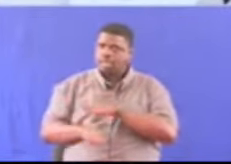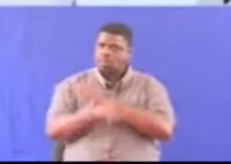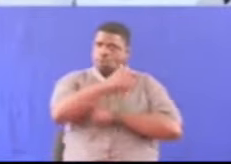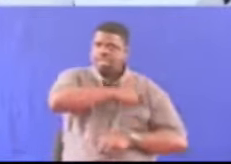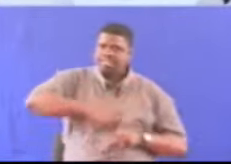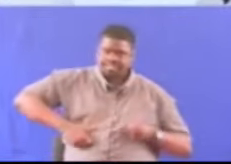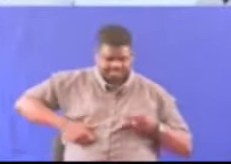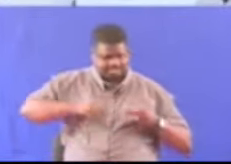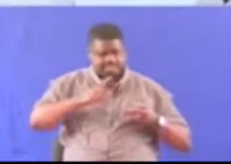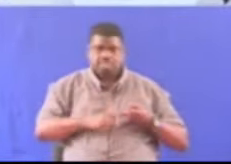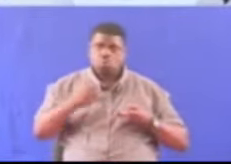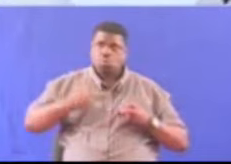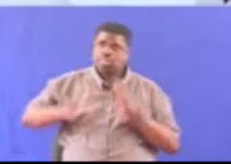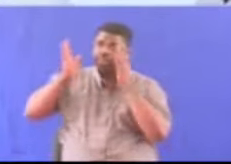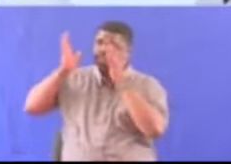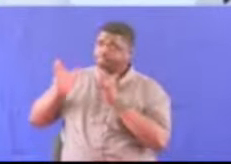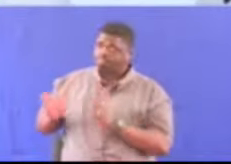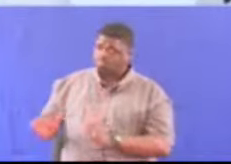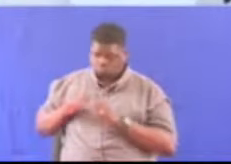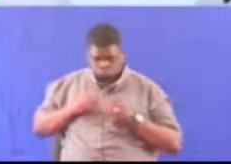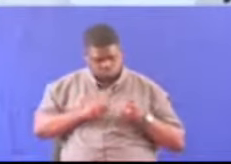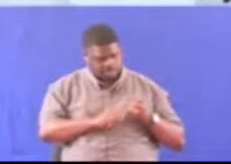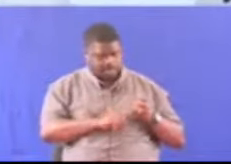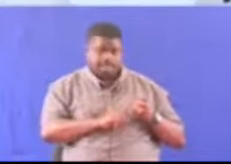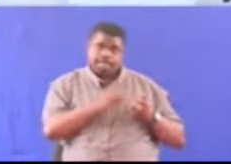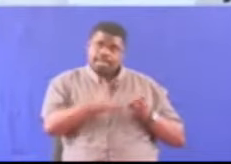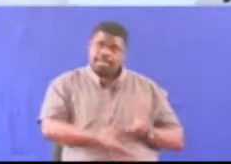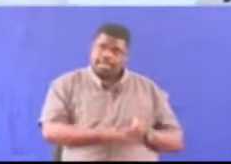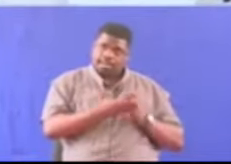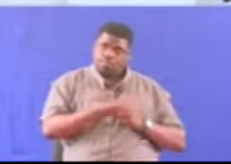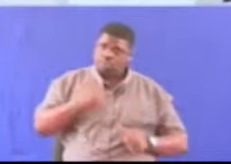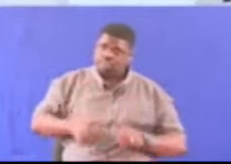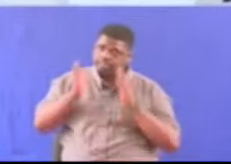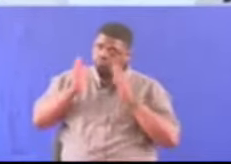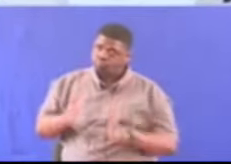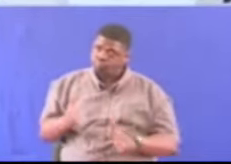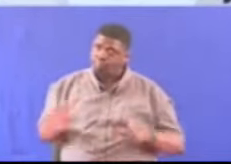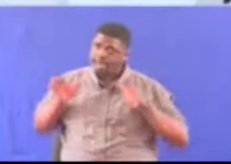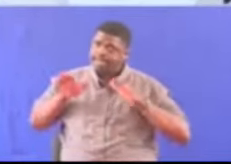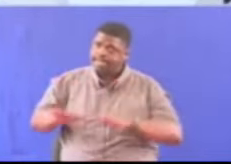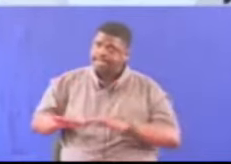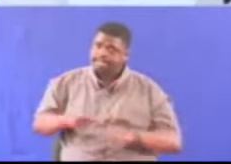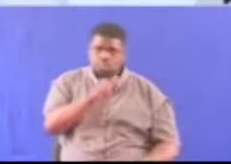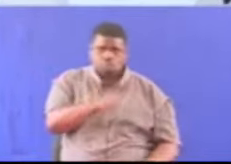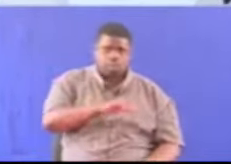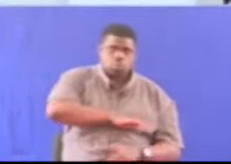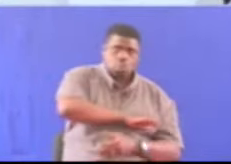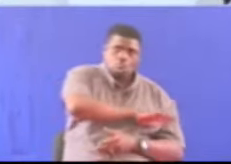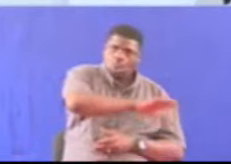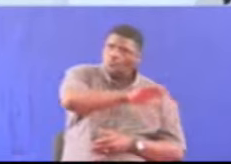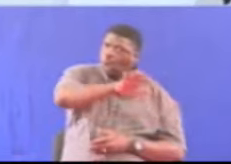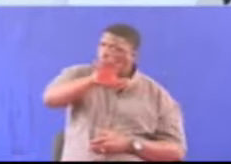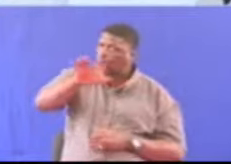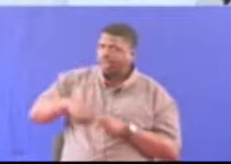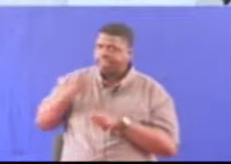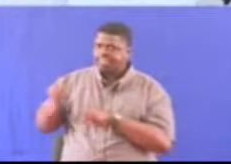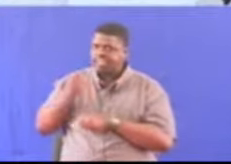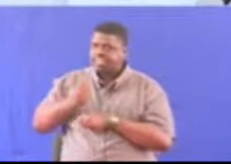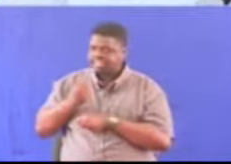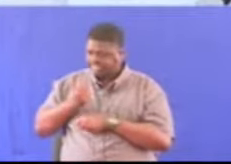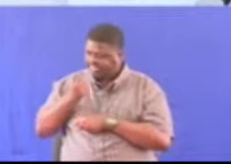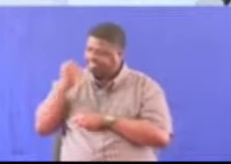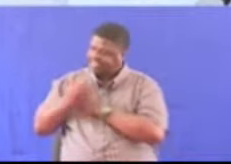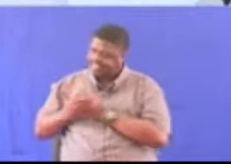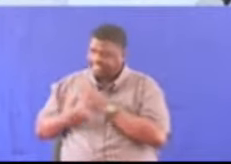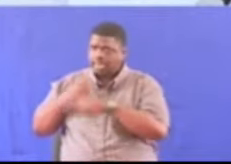mkuu, naibu waziri mkuu. Mwenyezi Mungu wabariki wa Tanzania wote na ifanye nchi yetu iendelee kudumu na amani